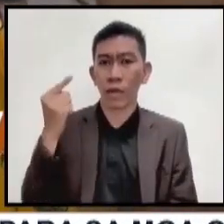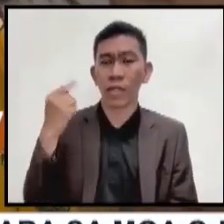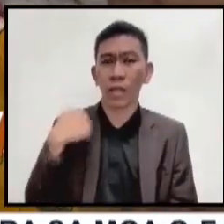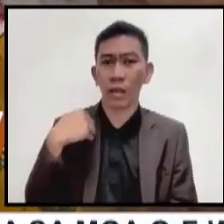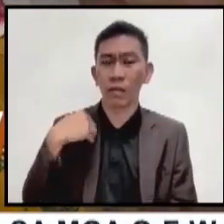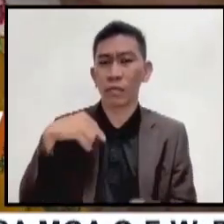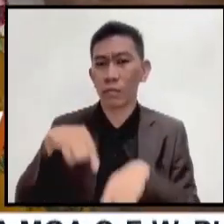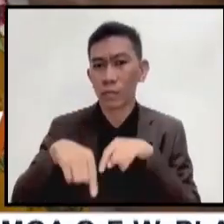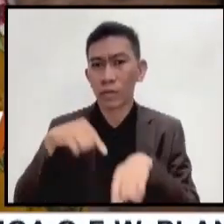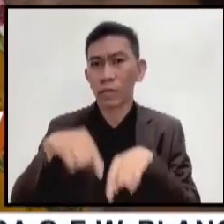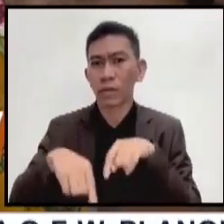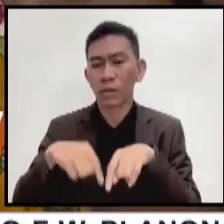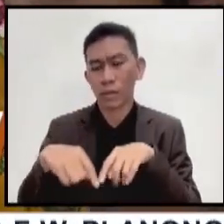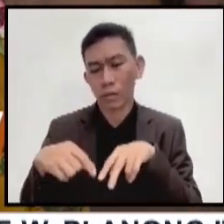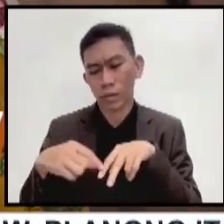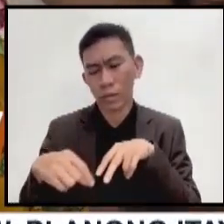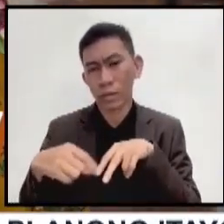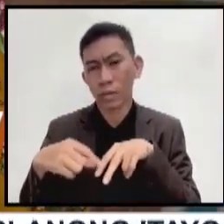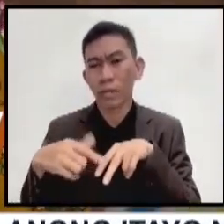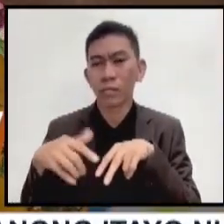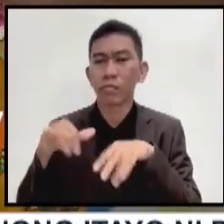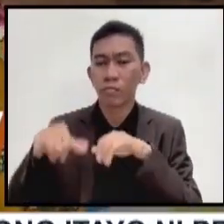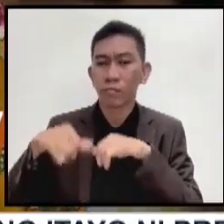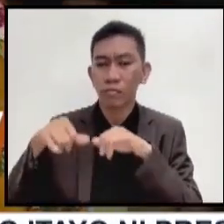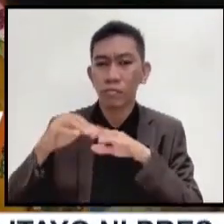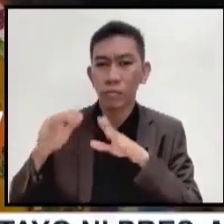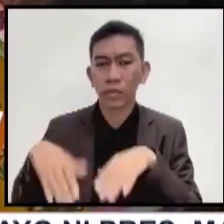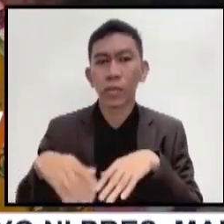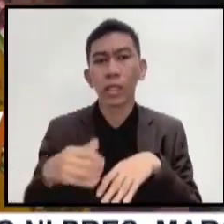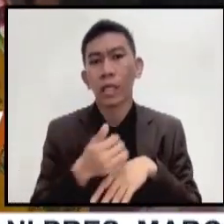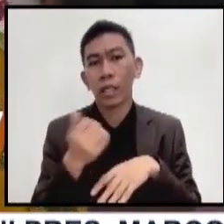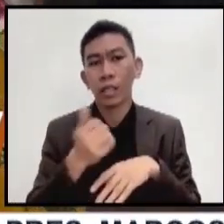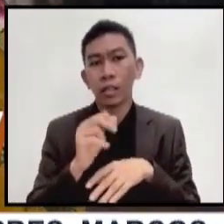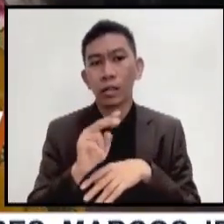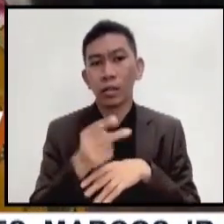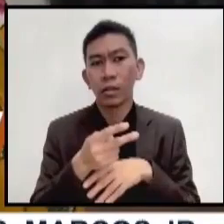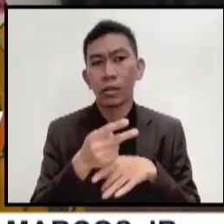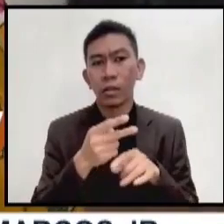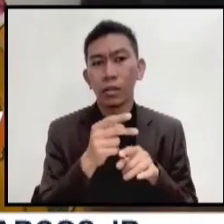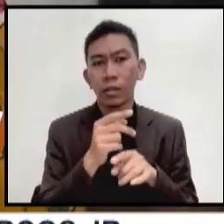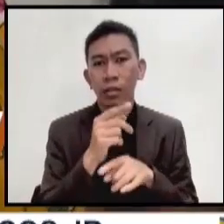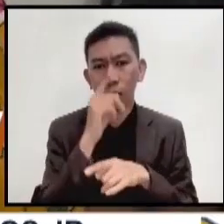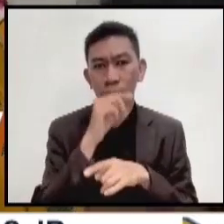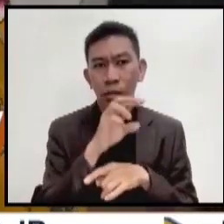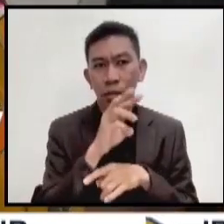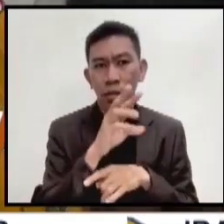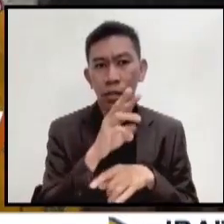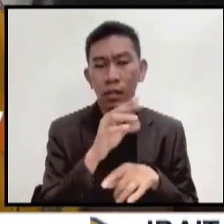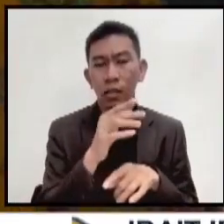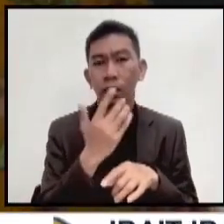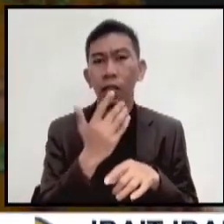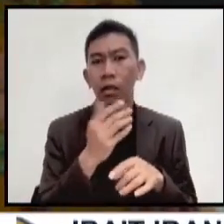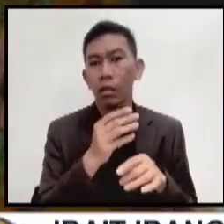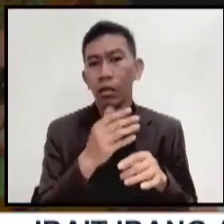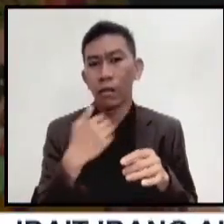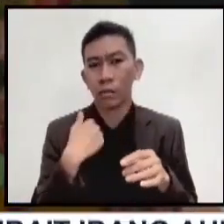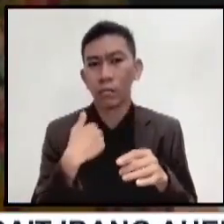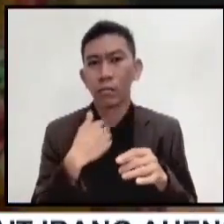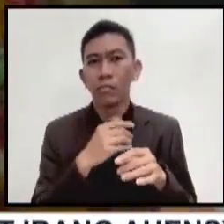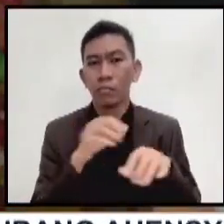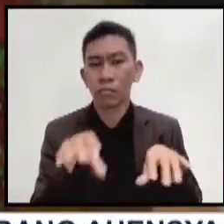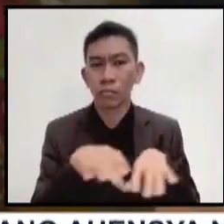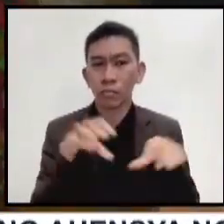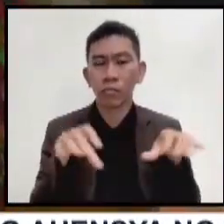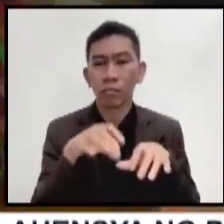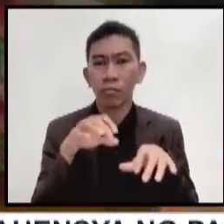old, pumapasok sa dyang siya para makatulong sa pang-araw-araw namin gastos. Naging katuwang na